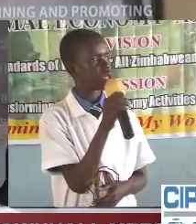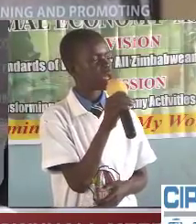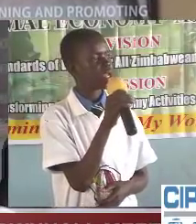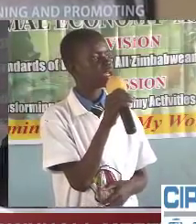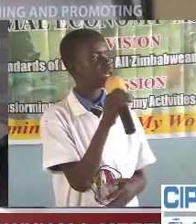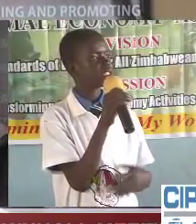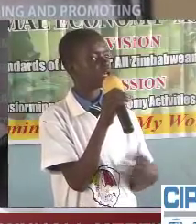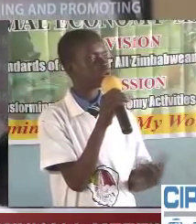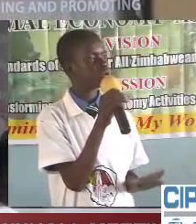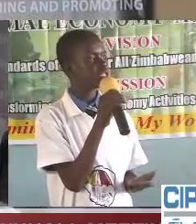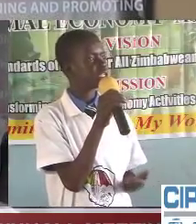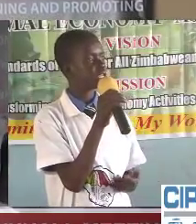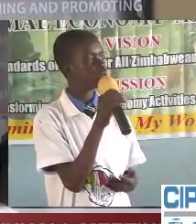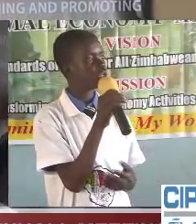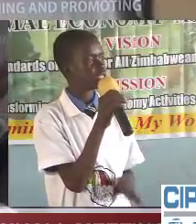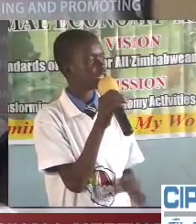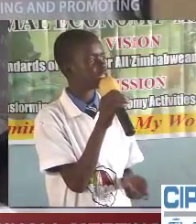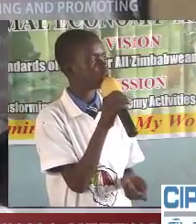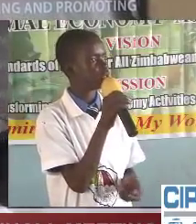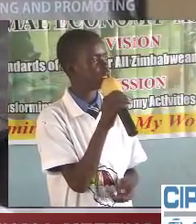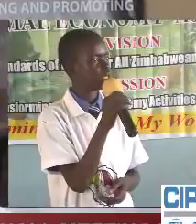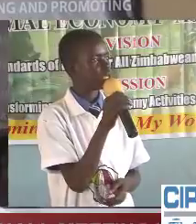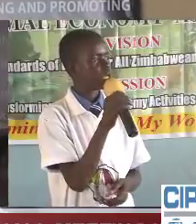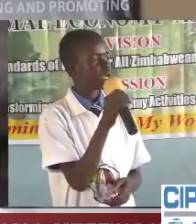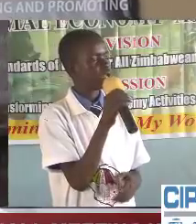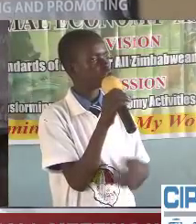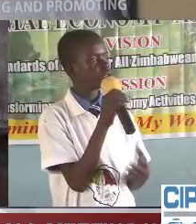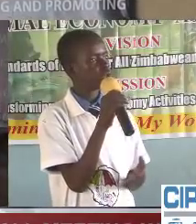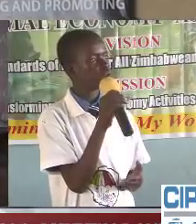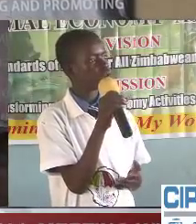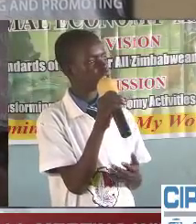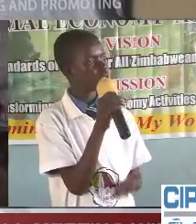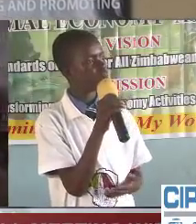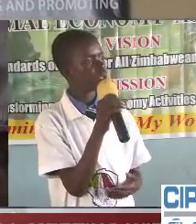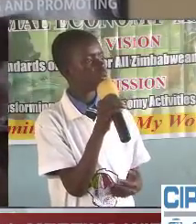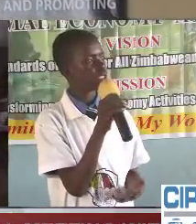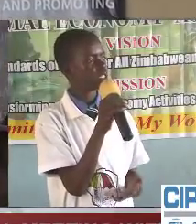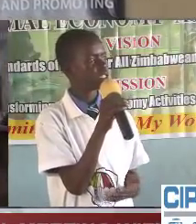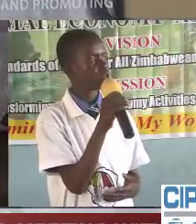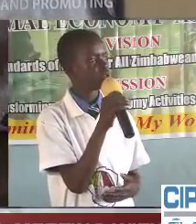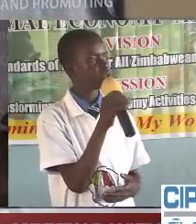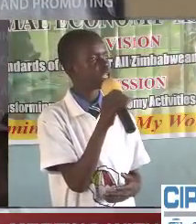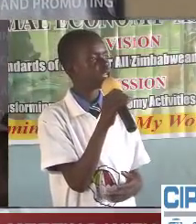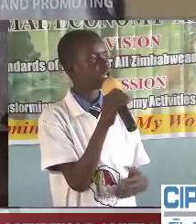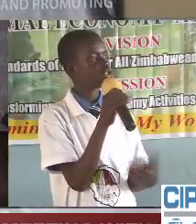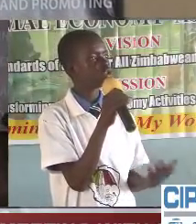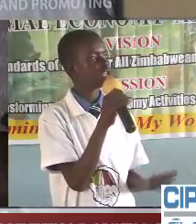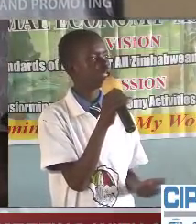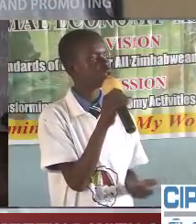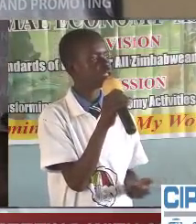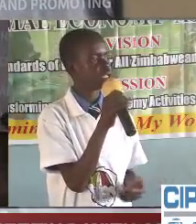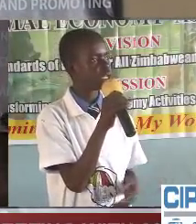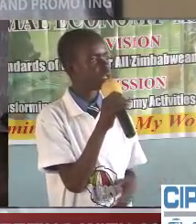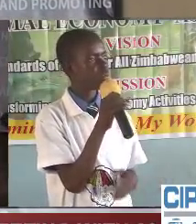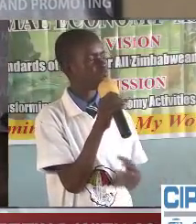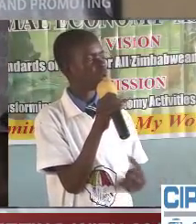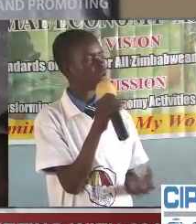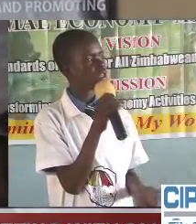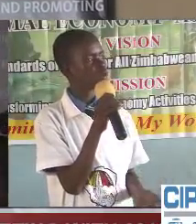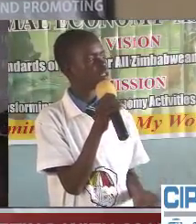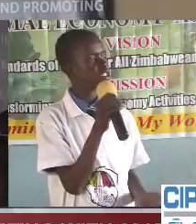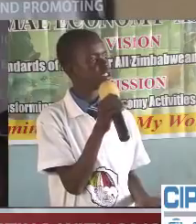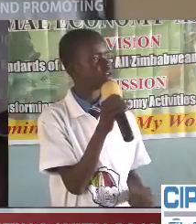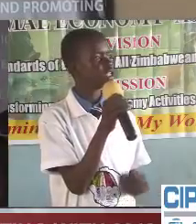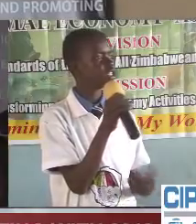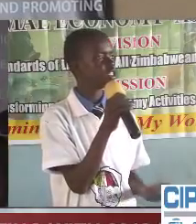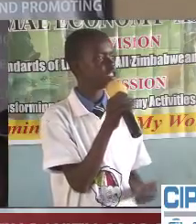chitengesa anenge asingatodi kutengesa nemunhu asingatauri, kana kusvika kutenga pane munhu asingatauri, nokuti anenge atoti pamwe